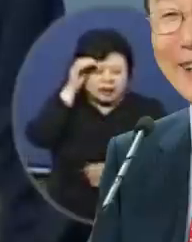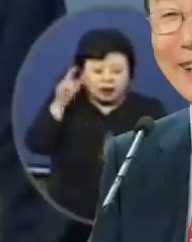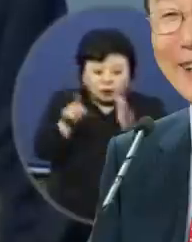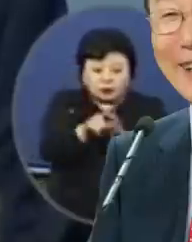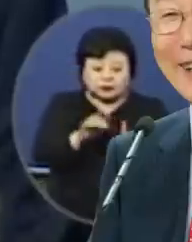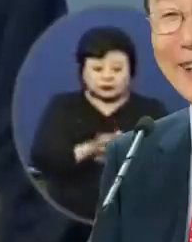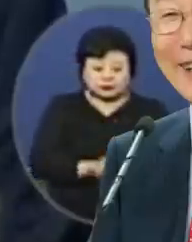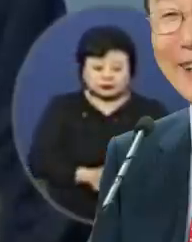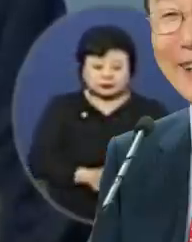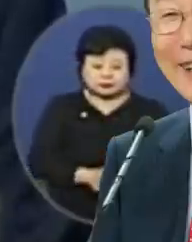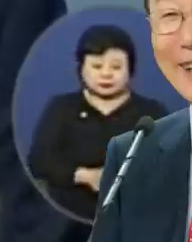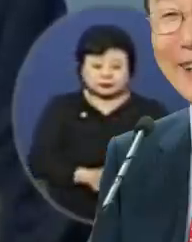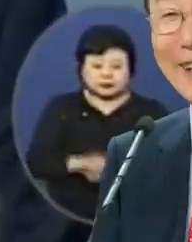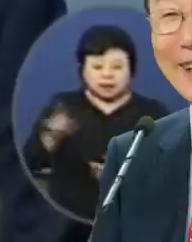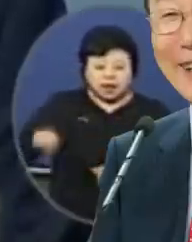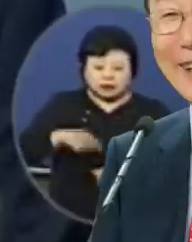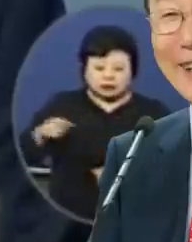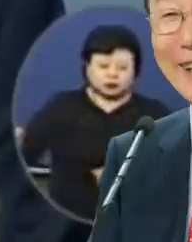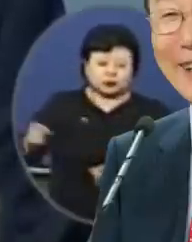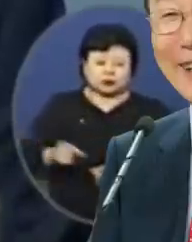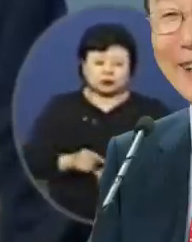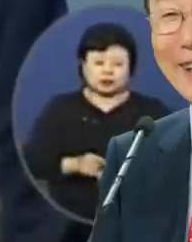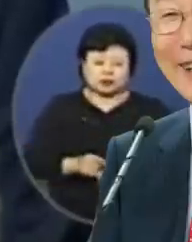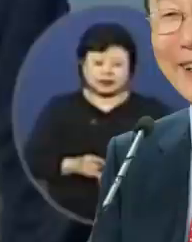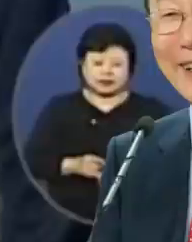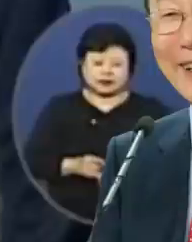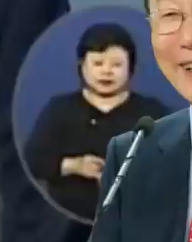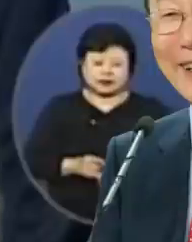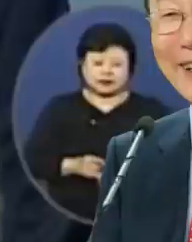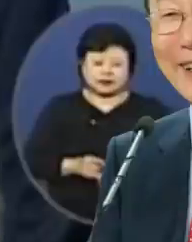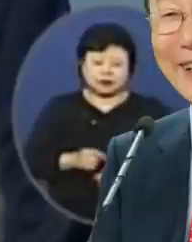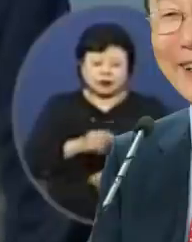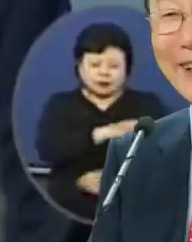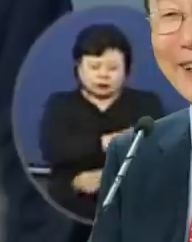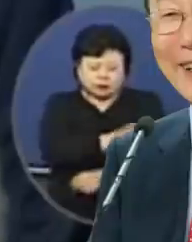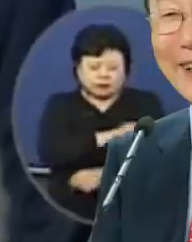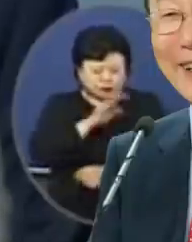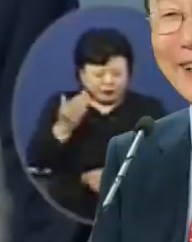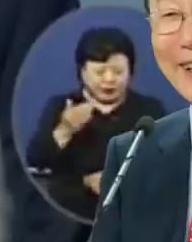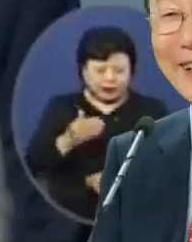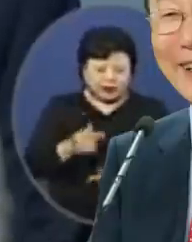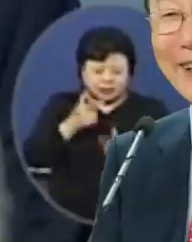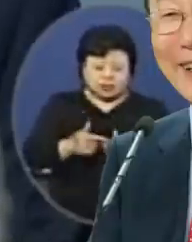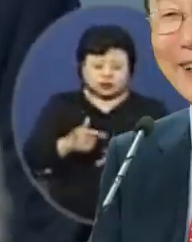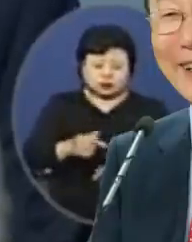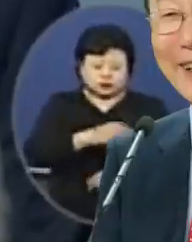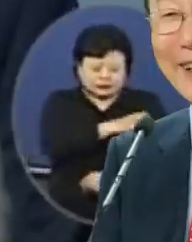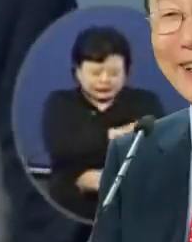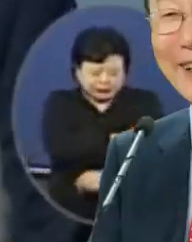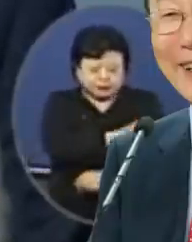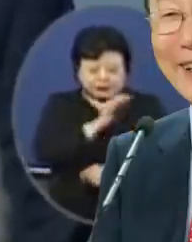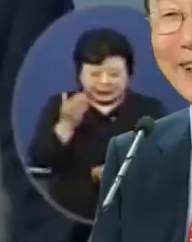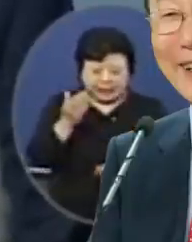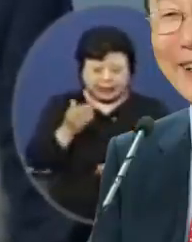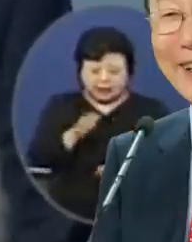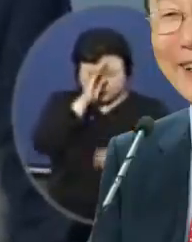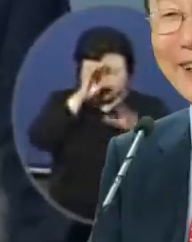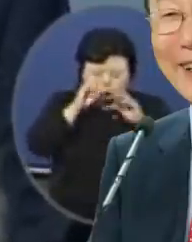믿었습니다. 하루 종일 자기 보고 말한 게 너는 옷자락에 손만 대면 낫는다. 옷자락에 손만 대면